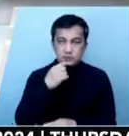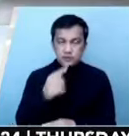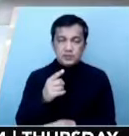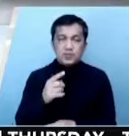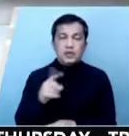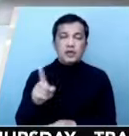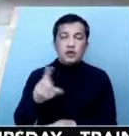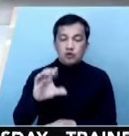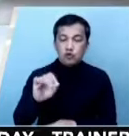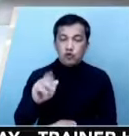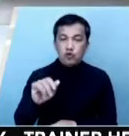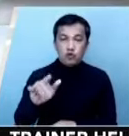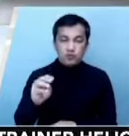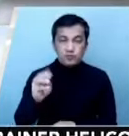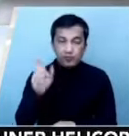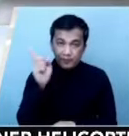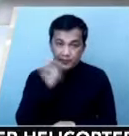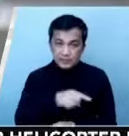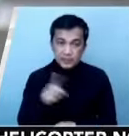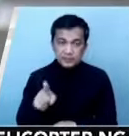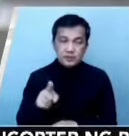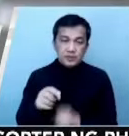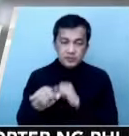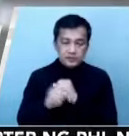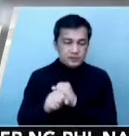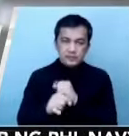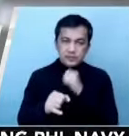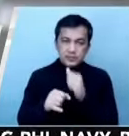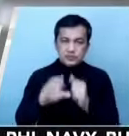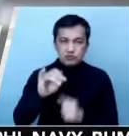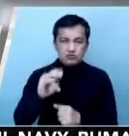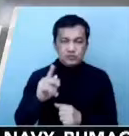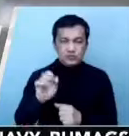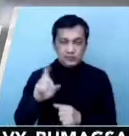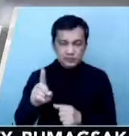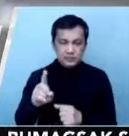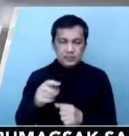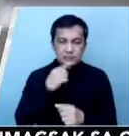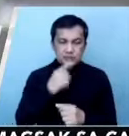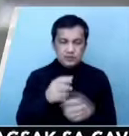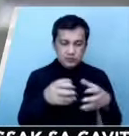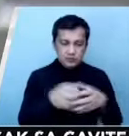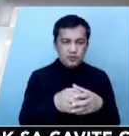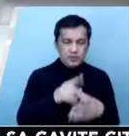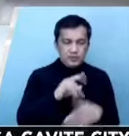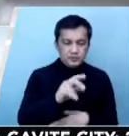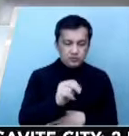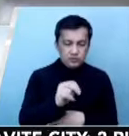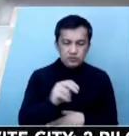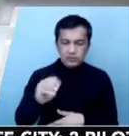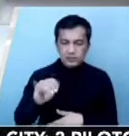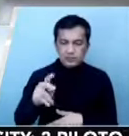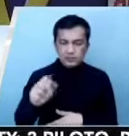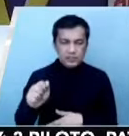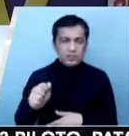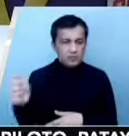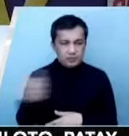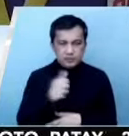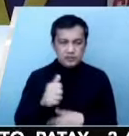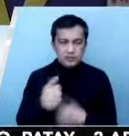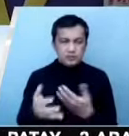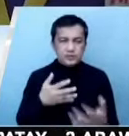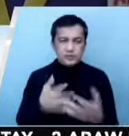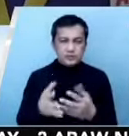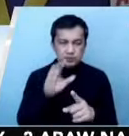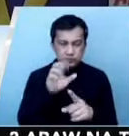hindi nakapag-consolidate. Pero ayon sa grupong Piston at Manibela, mamamasada pa rin sila kahit hulihin sila ng LTO. Ayon